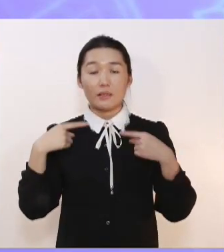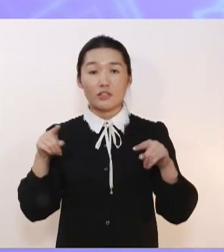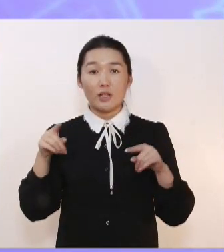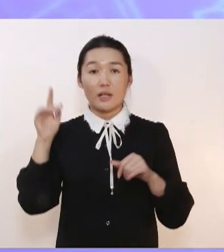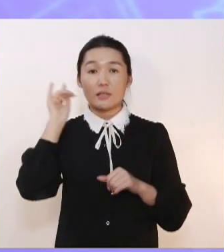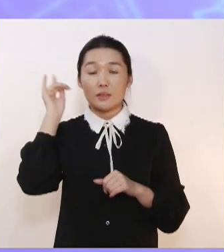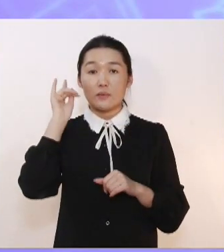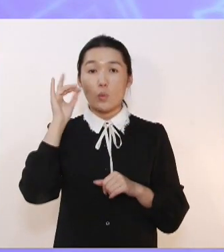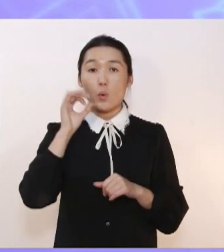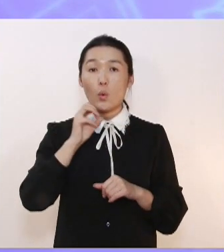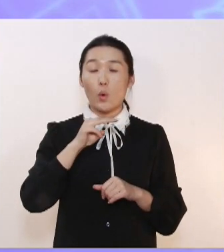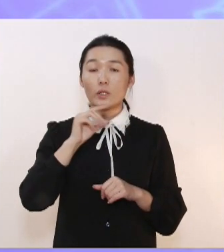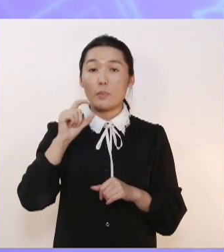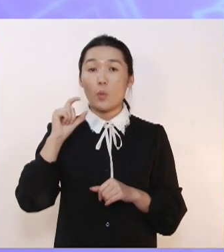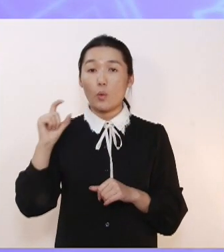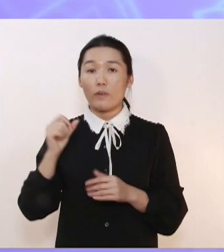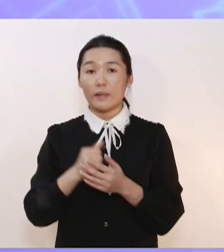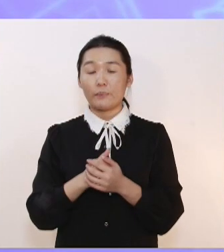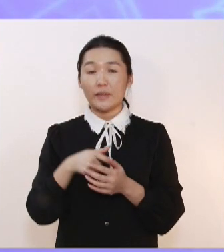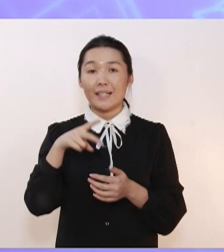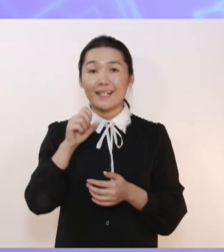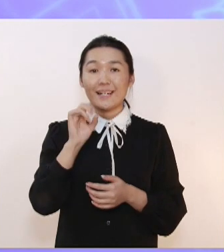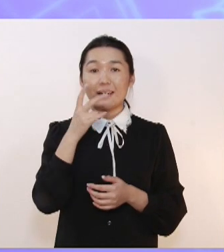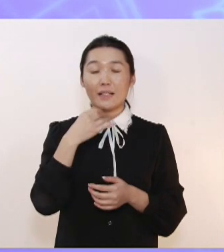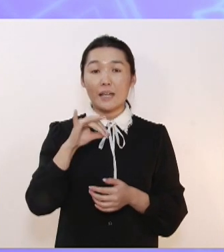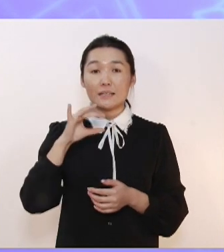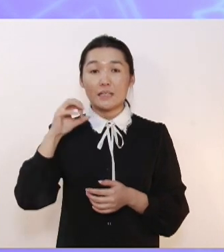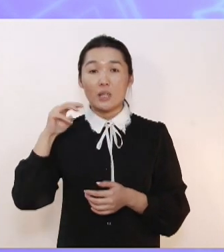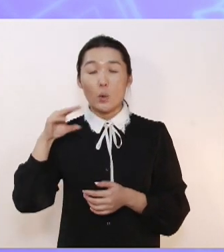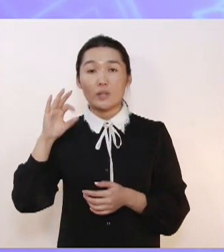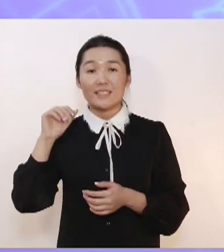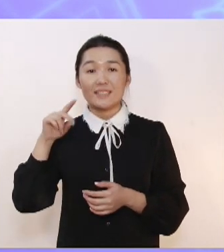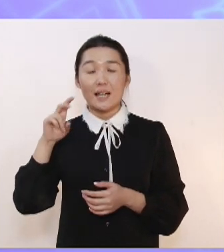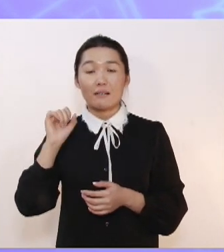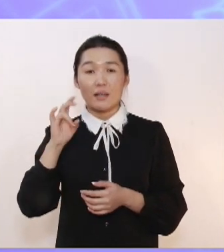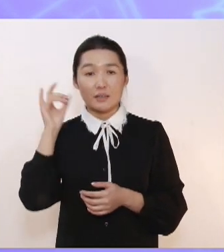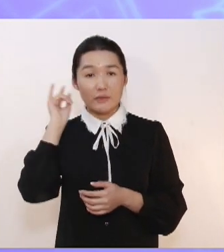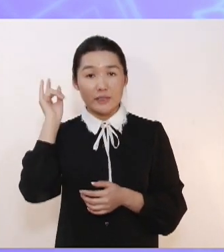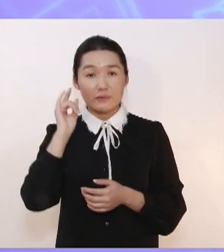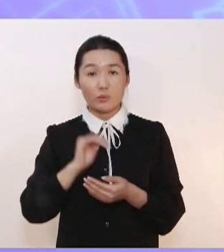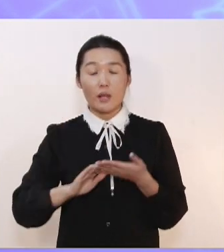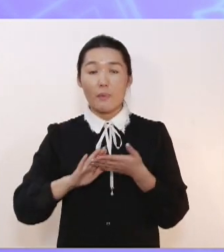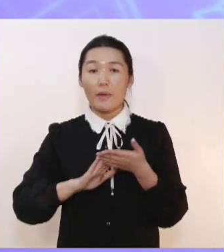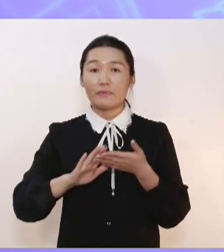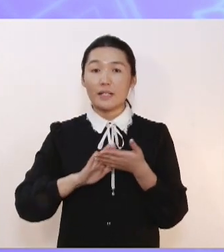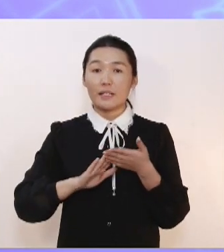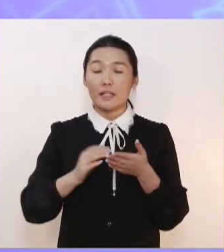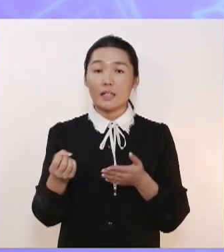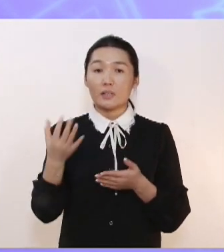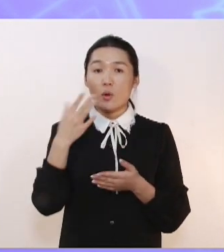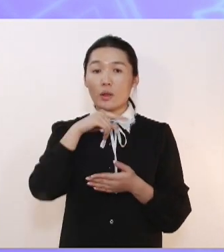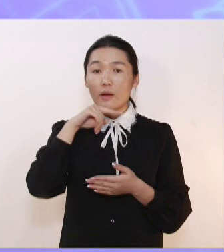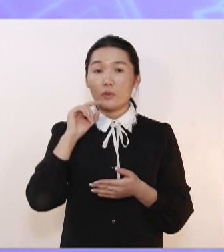отличается звук от буквы, гласный звук от согласного звука, повторили, сколько в